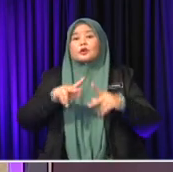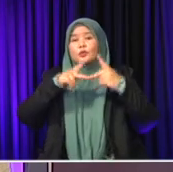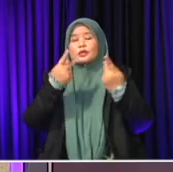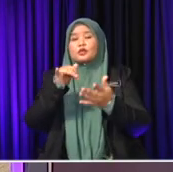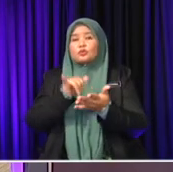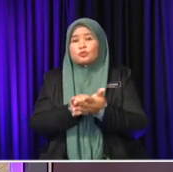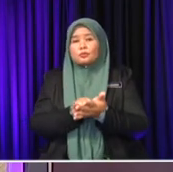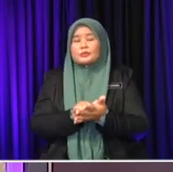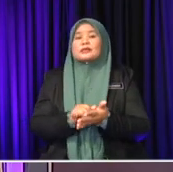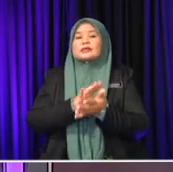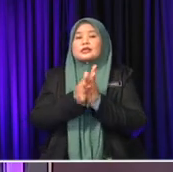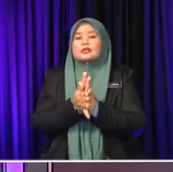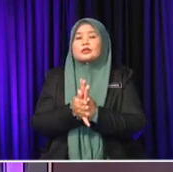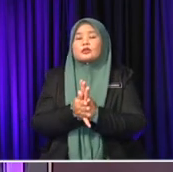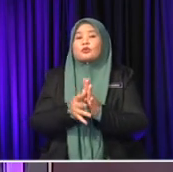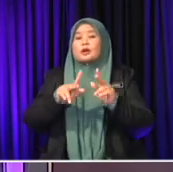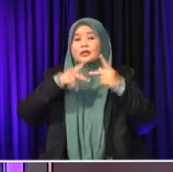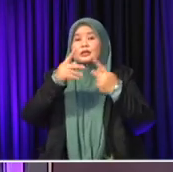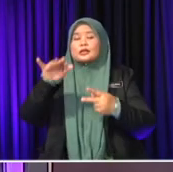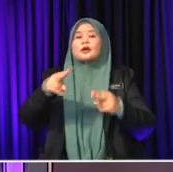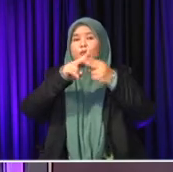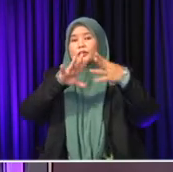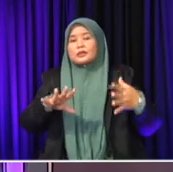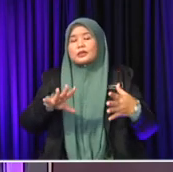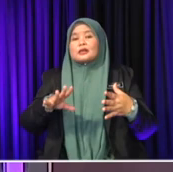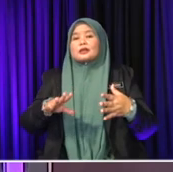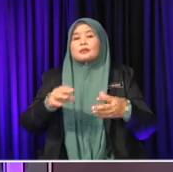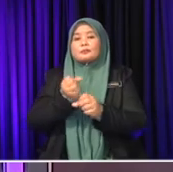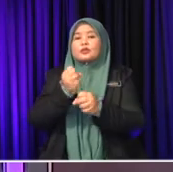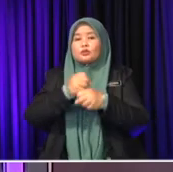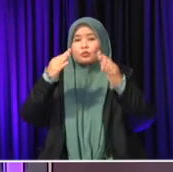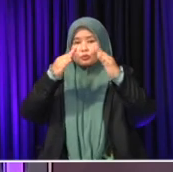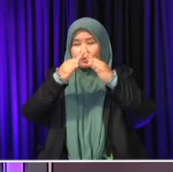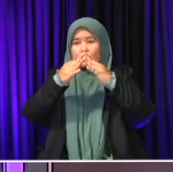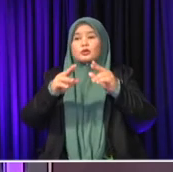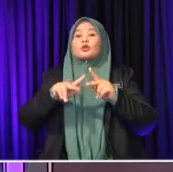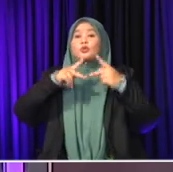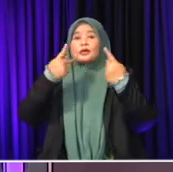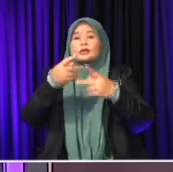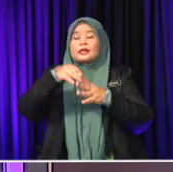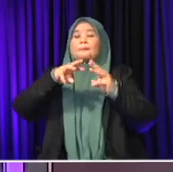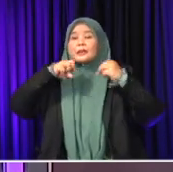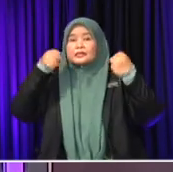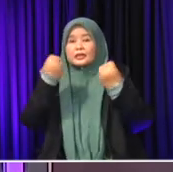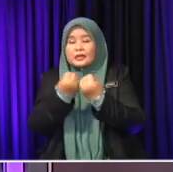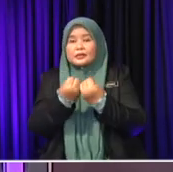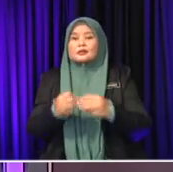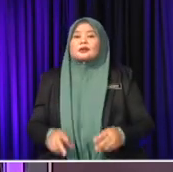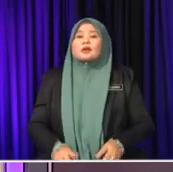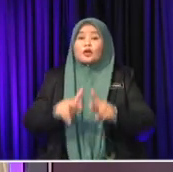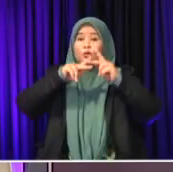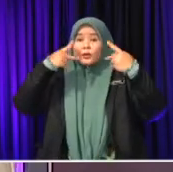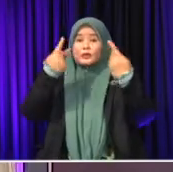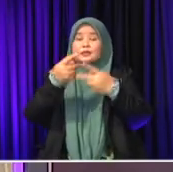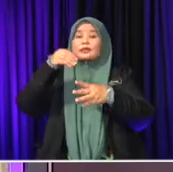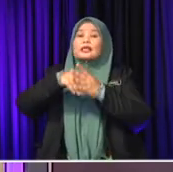sebuah keluarga yang Harmoni sama adik keluarga dalam bentuk rumah ataupun keluarga dalam masyarakat ataupun keluarga dalam